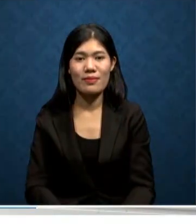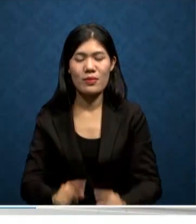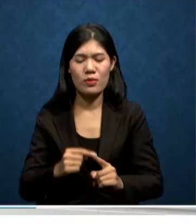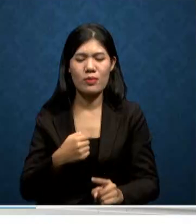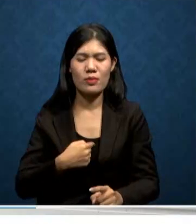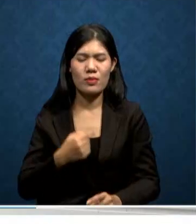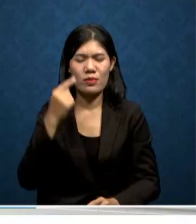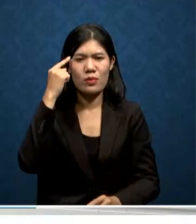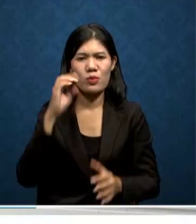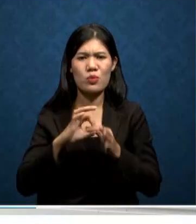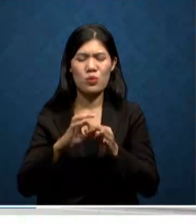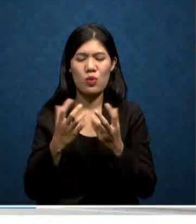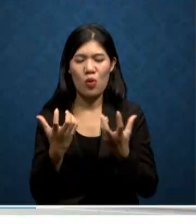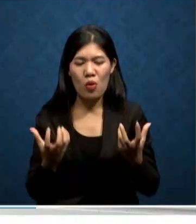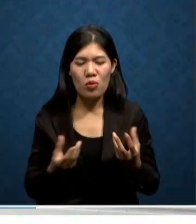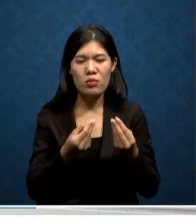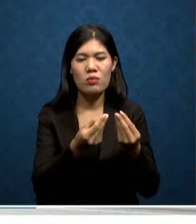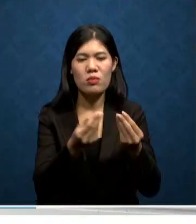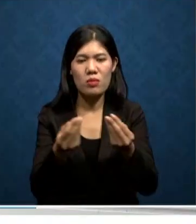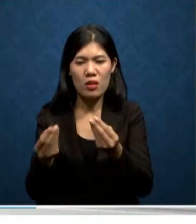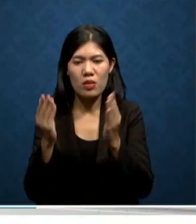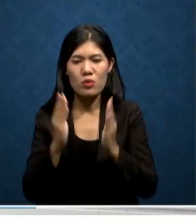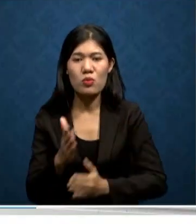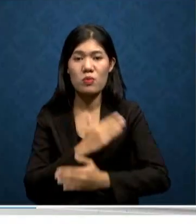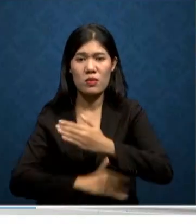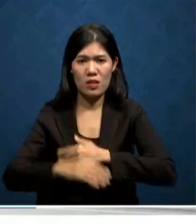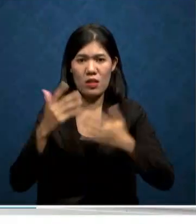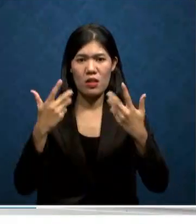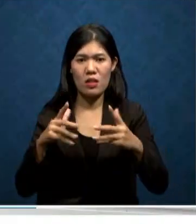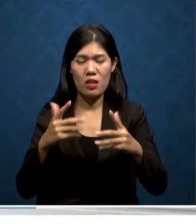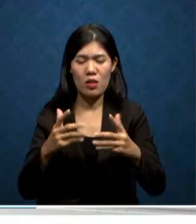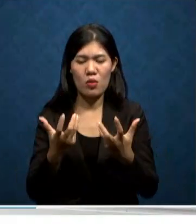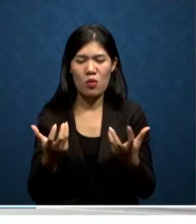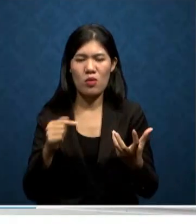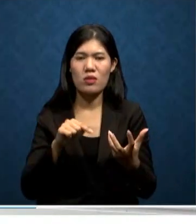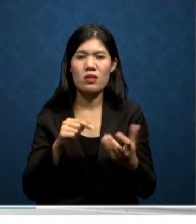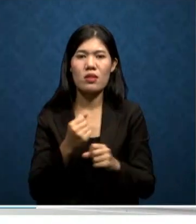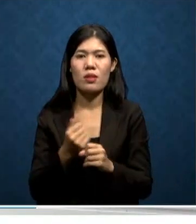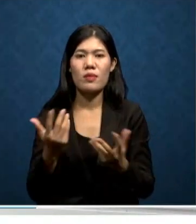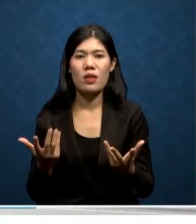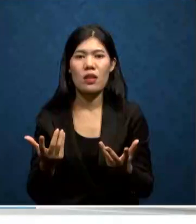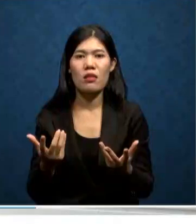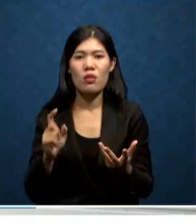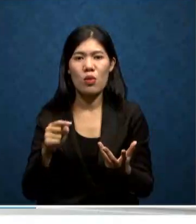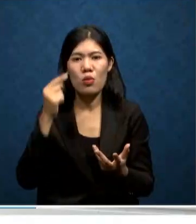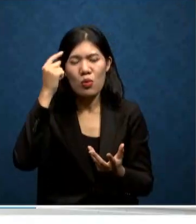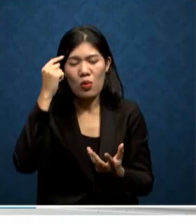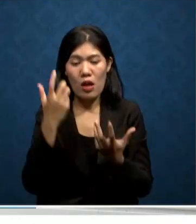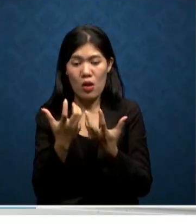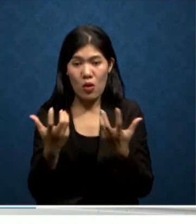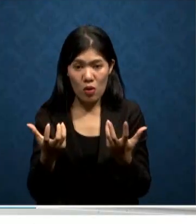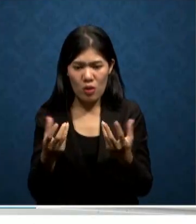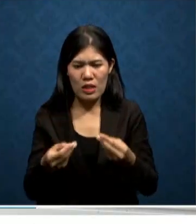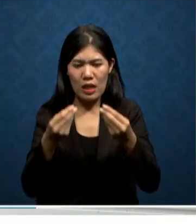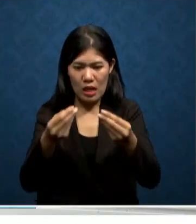ใยว่าเมื่อแจกไปแล้วเนี่ยช่วยเหลือพี่น้องไปแล้วเนี่ยเอ่อจะทำยังไงเพื่อให้รู้ว่าอุปกรณ์เนี้ยได้